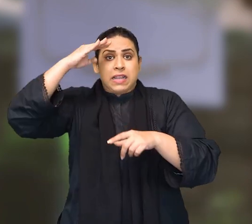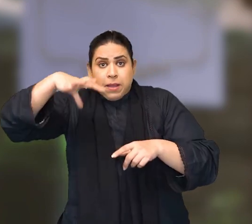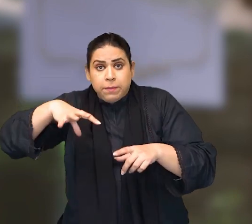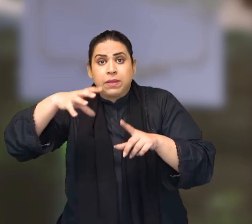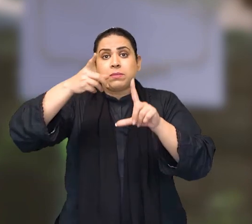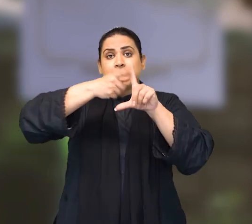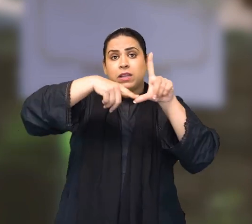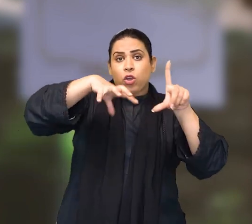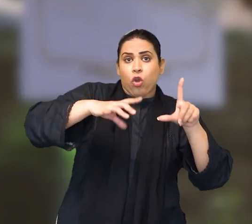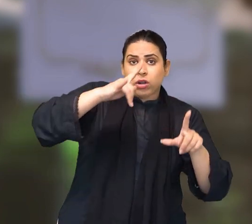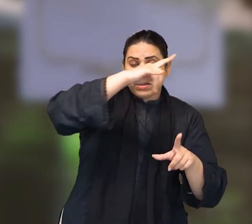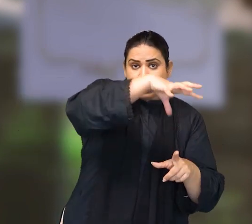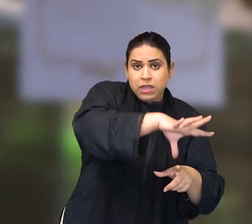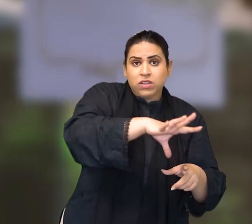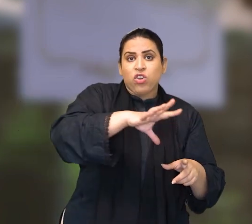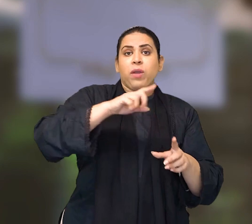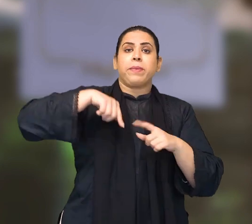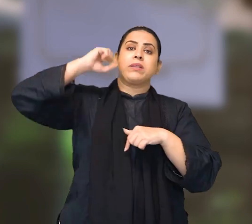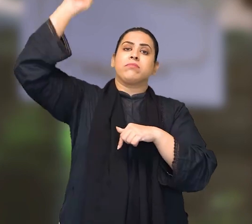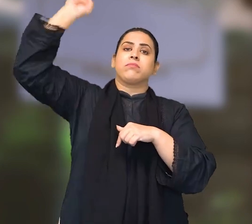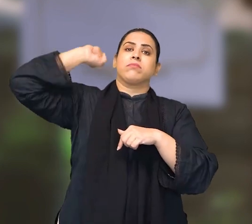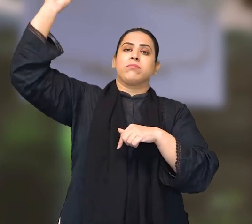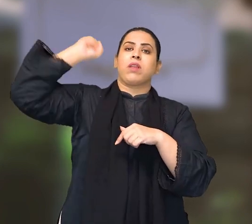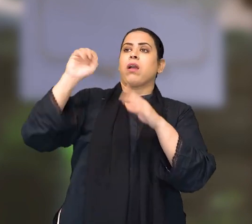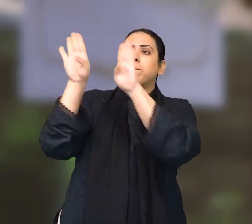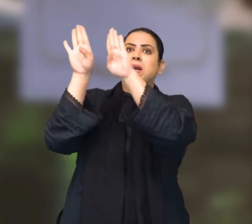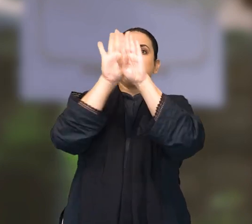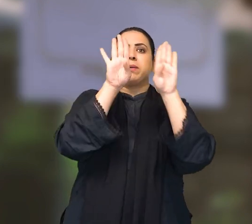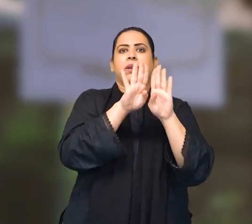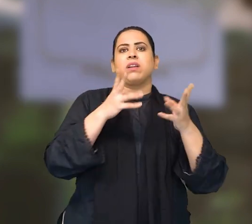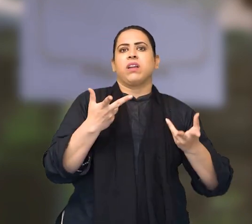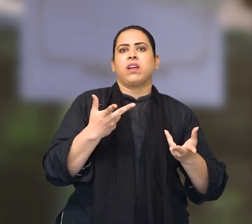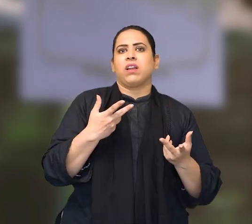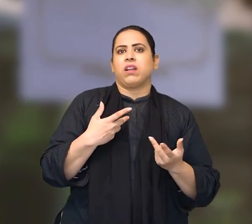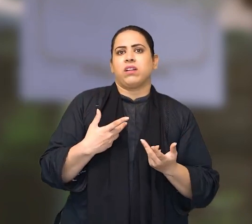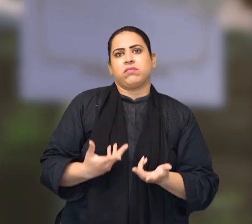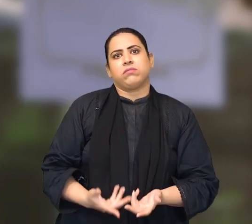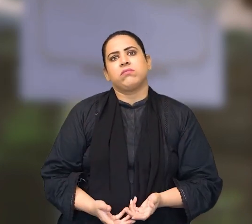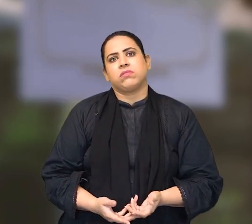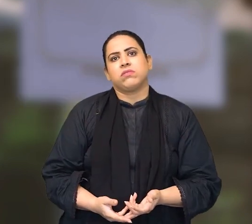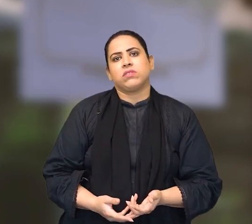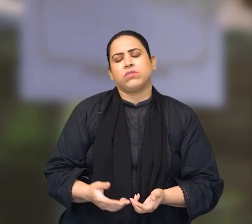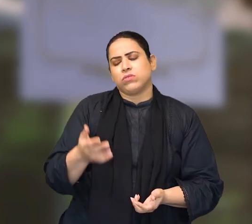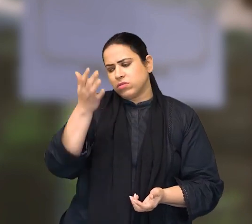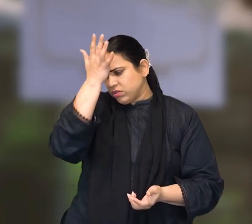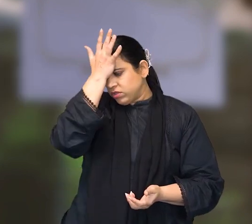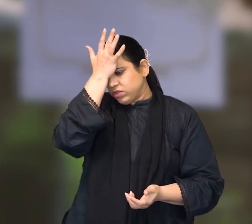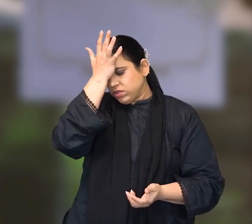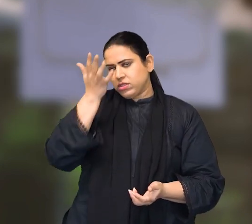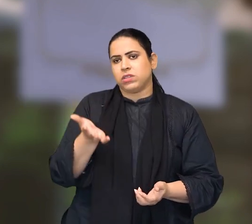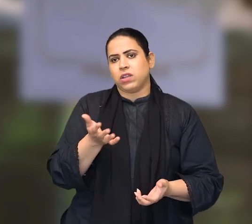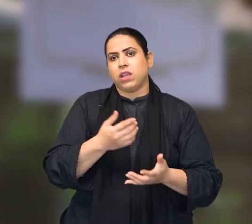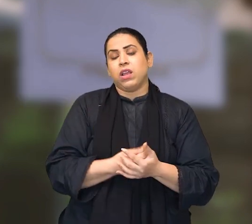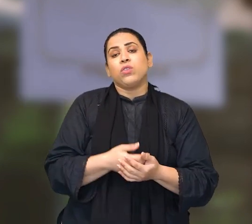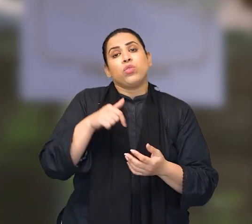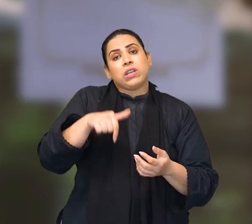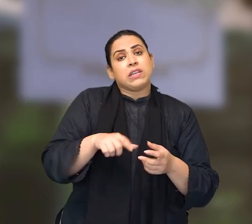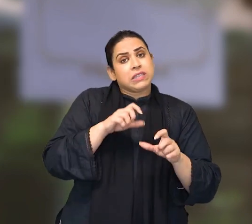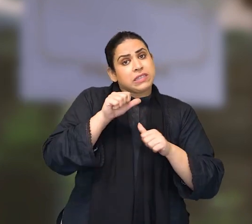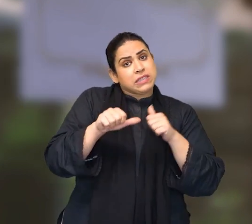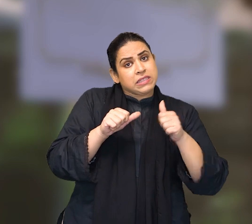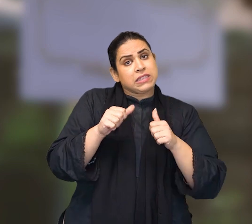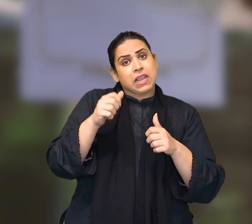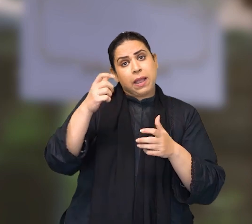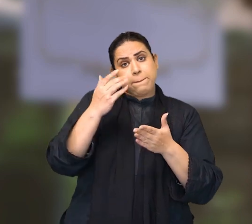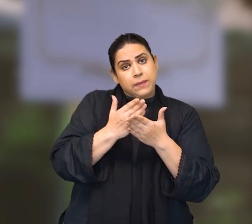और बीच में कहीं प्रोटेस्ट हो गया, बीच में कुछ इस तरह की चीज़ें हो गई. नोबडी नोज़. इस इंडस्ट्री का सबसे जो क्रेज़ी पार्ट है वो यही होता